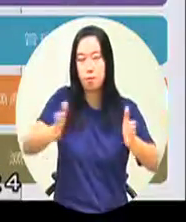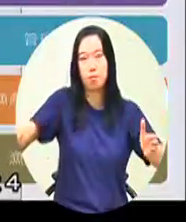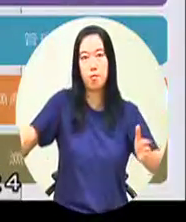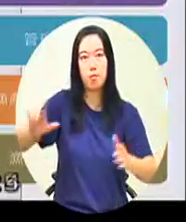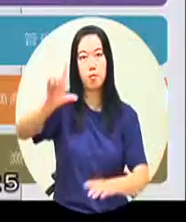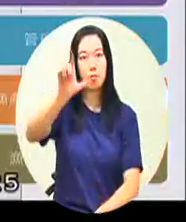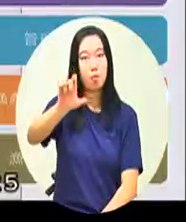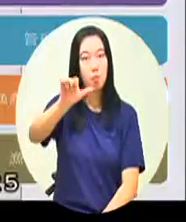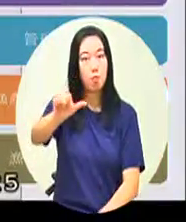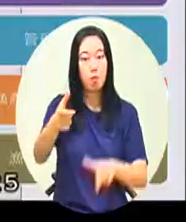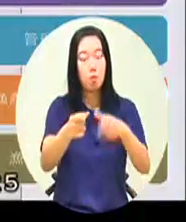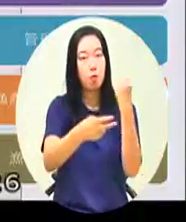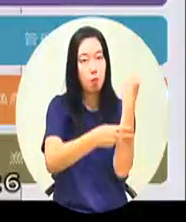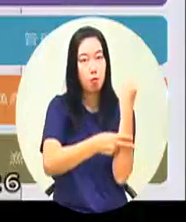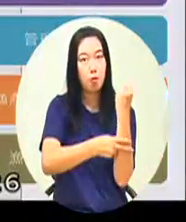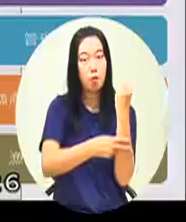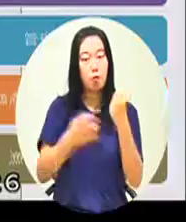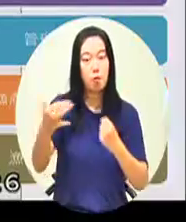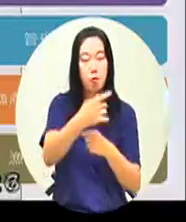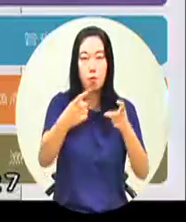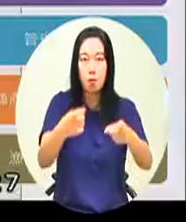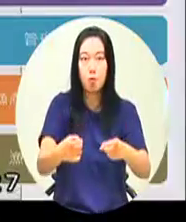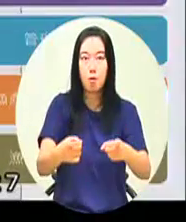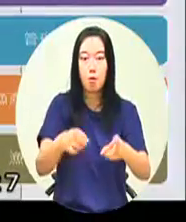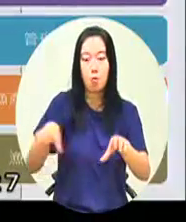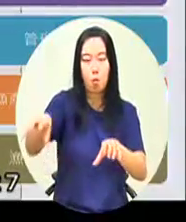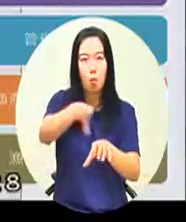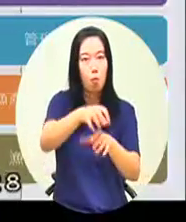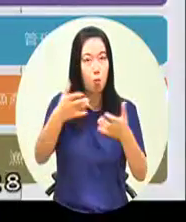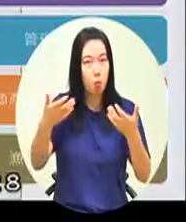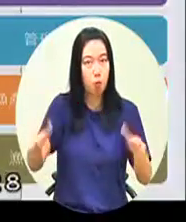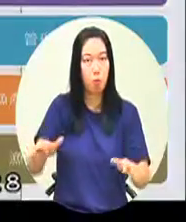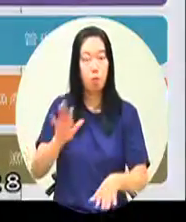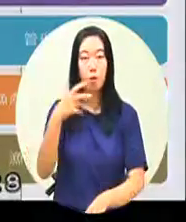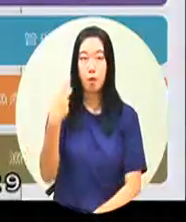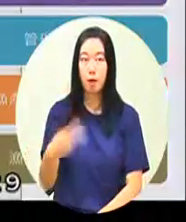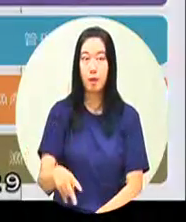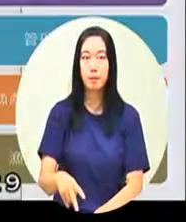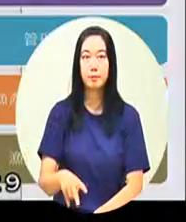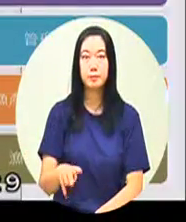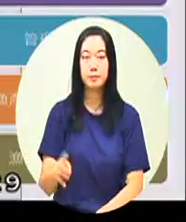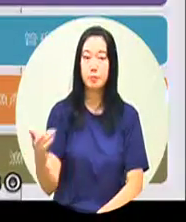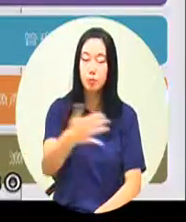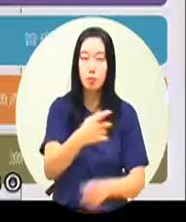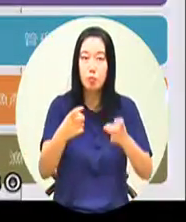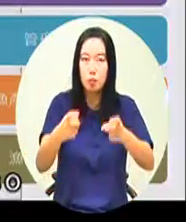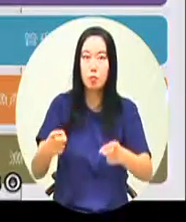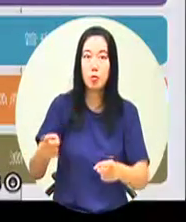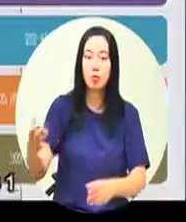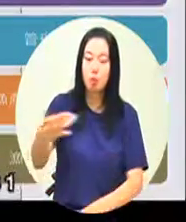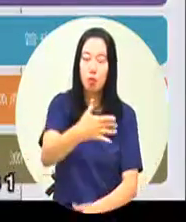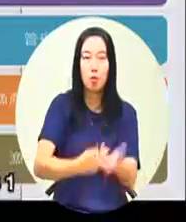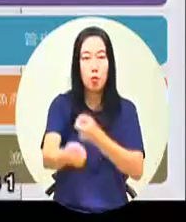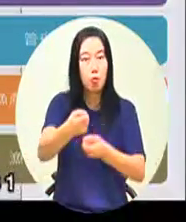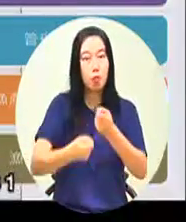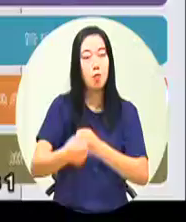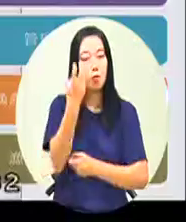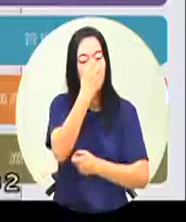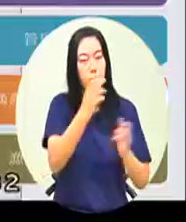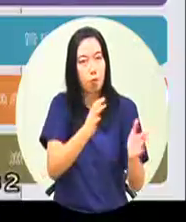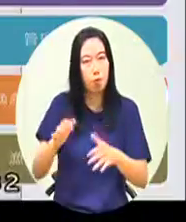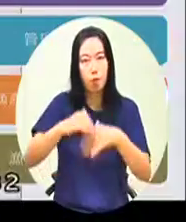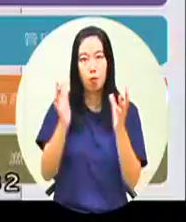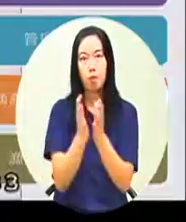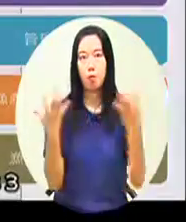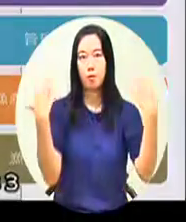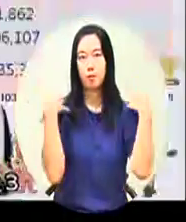共有16个渔港，那相关的这一些海污以及相关的这一些渔港的渔业的管理以及相关渔港，这些都是海洋局